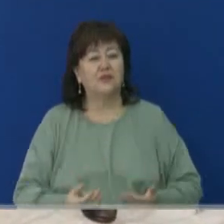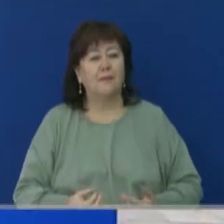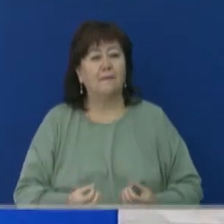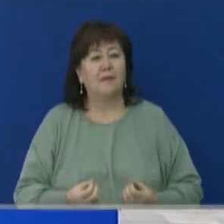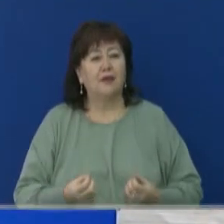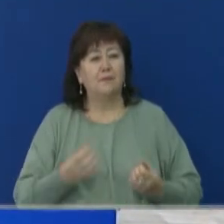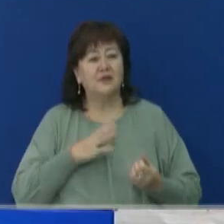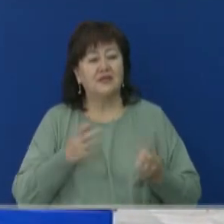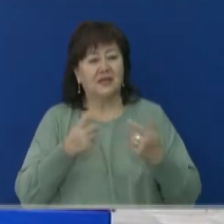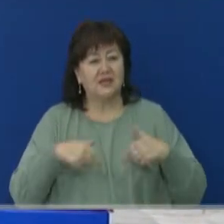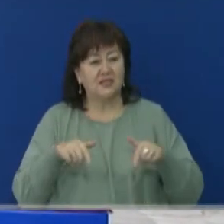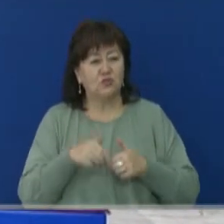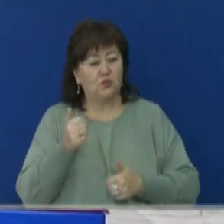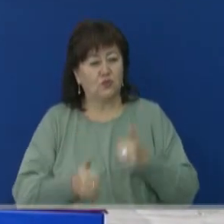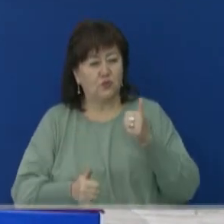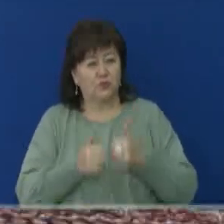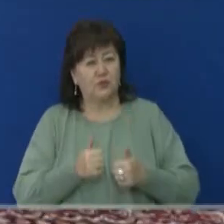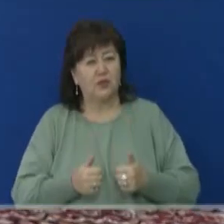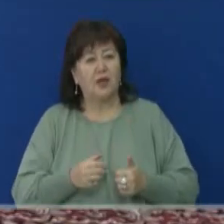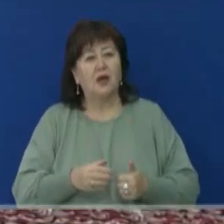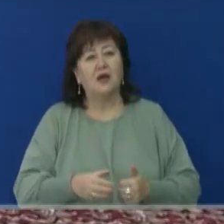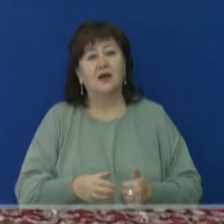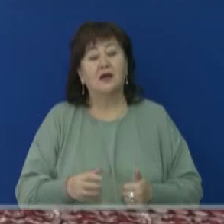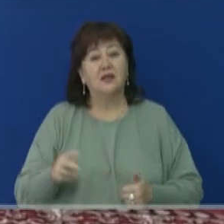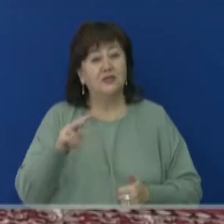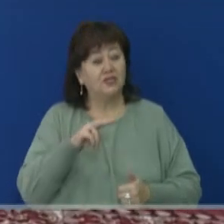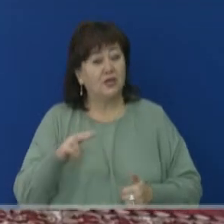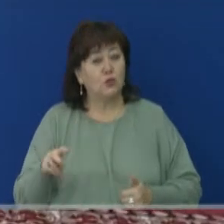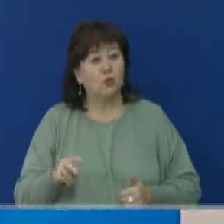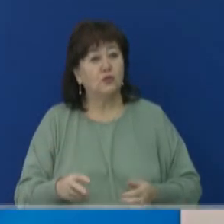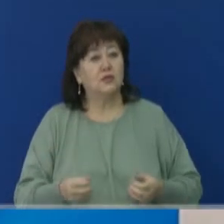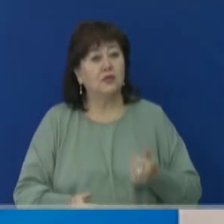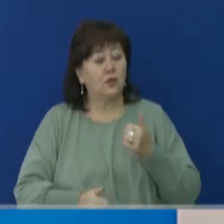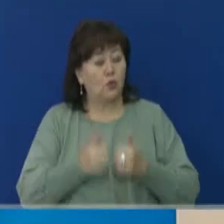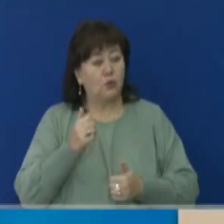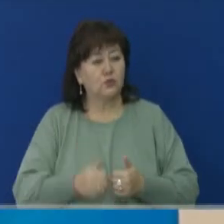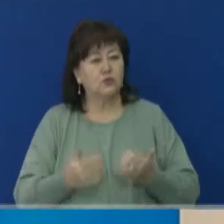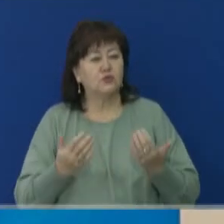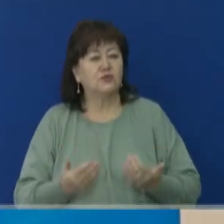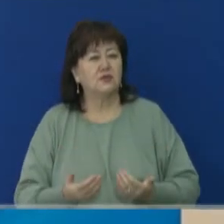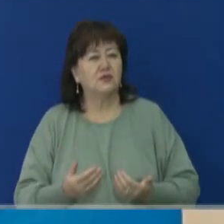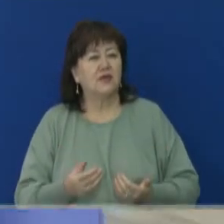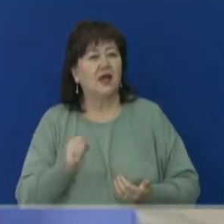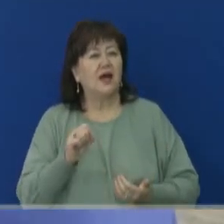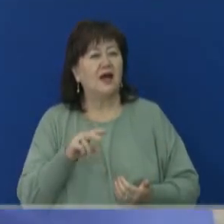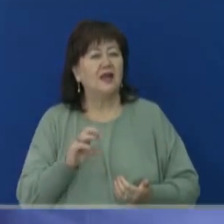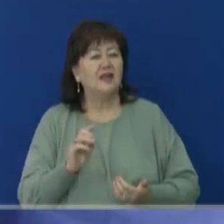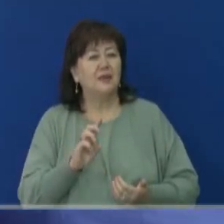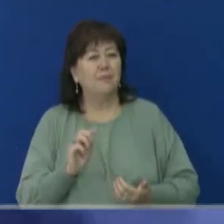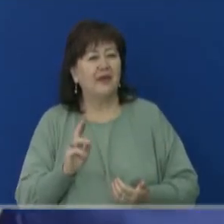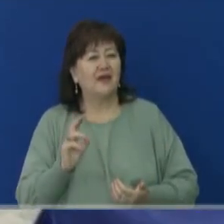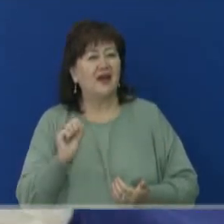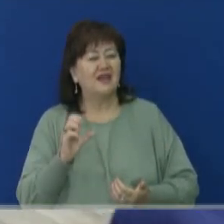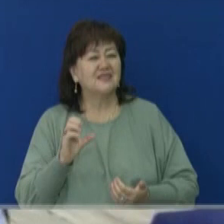ауыл хикаялары атты тұңғыш республикалық әдеби байқау өтті. Оралхан Бөкейдің жан досы, рухани сырласы Әлібек Асқаров, жазушы